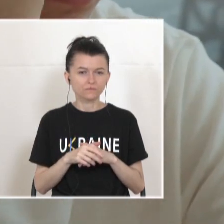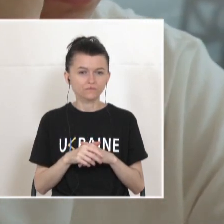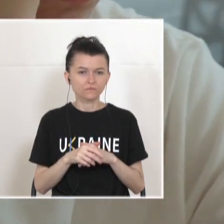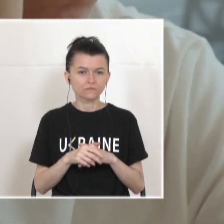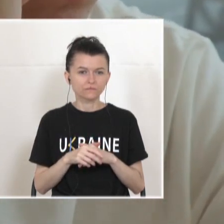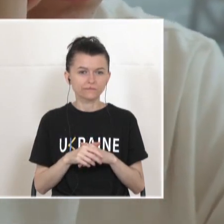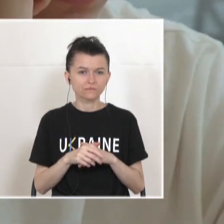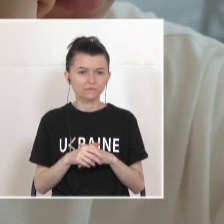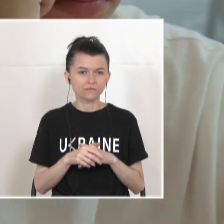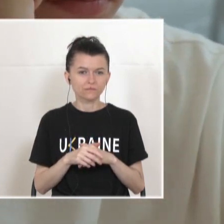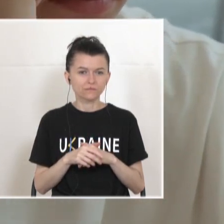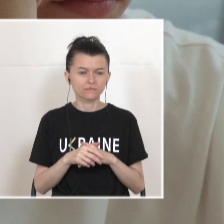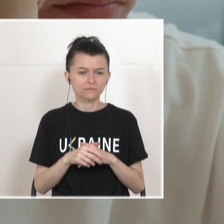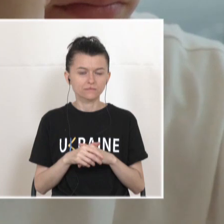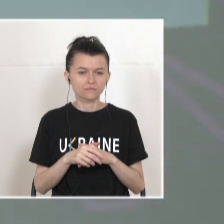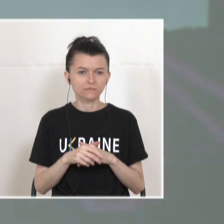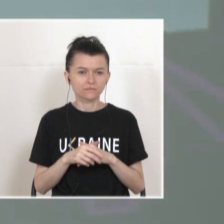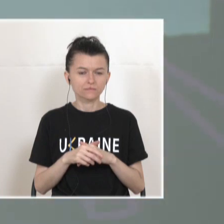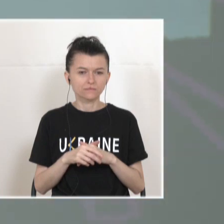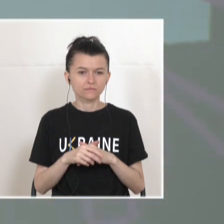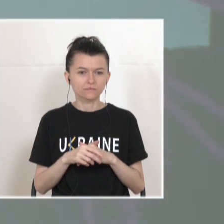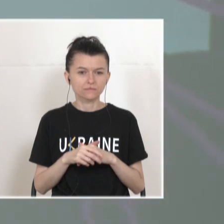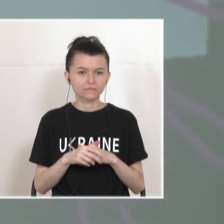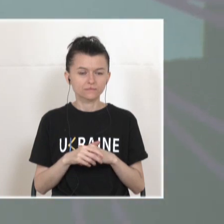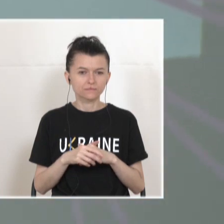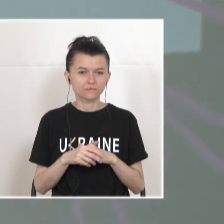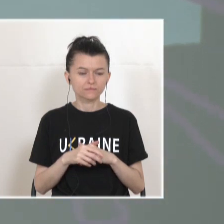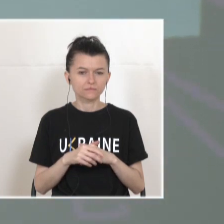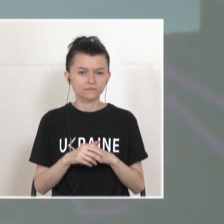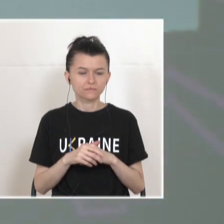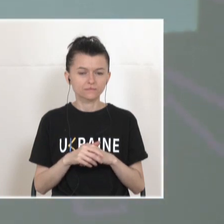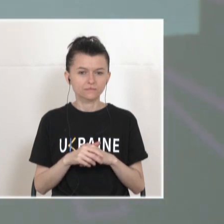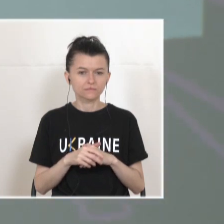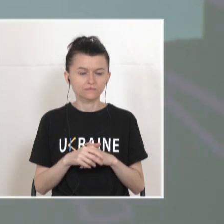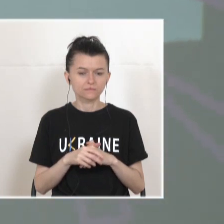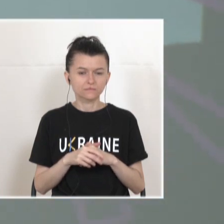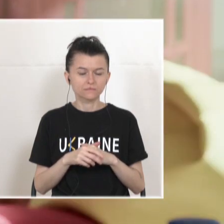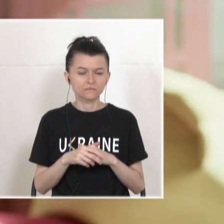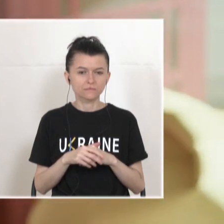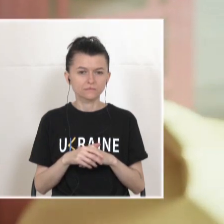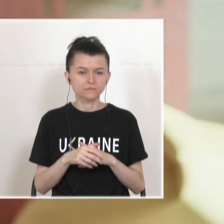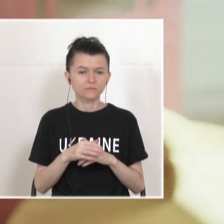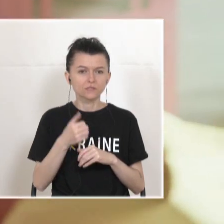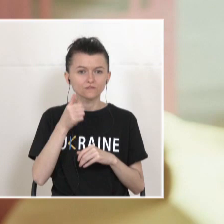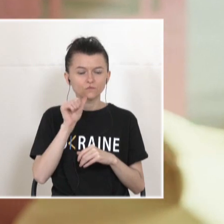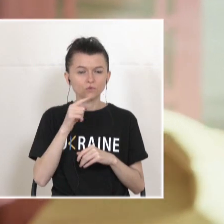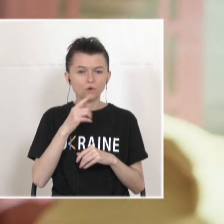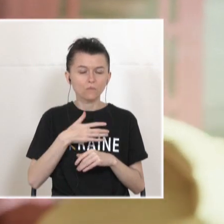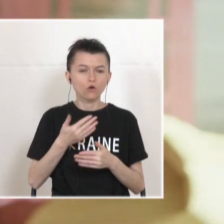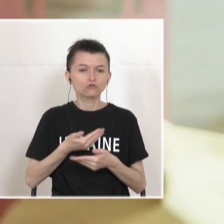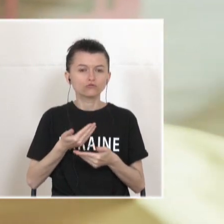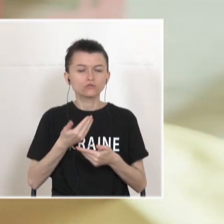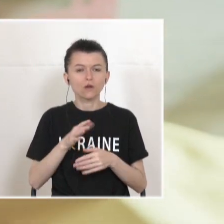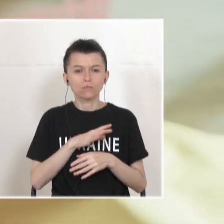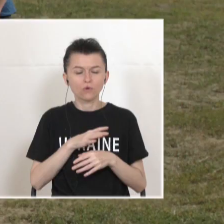Thank you. вчора моє життя було заповнене